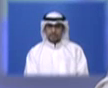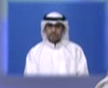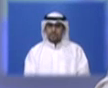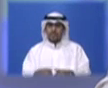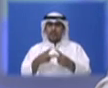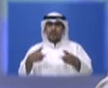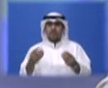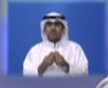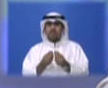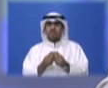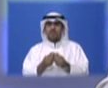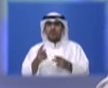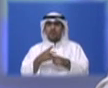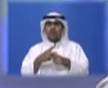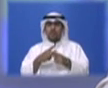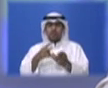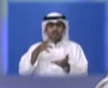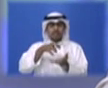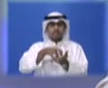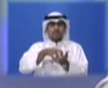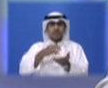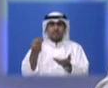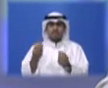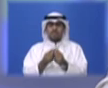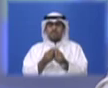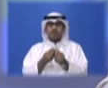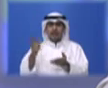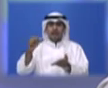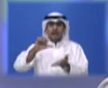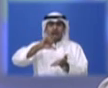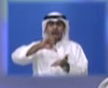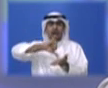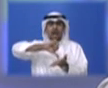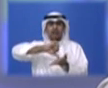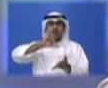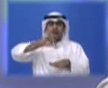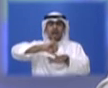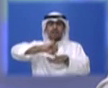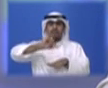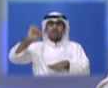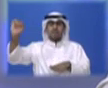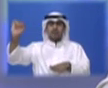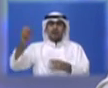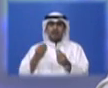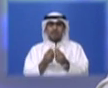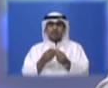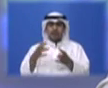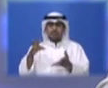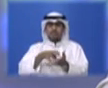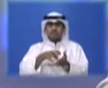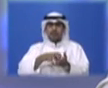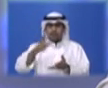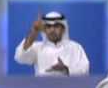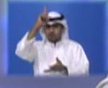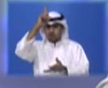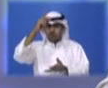أقيمت في بيت الكويت بالعاصمة الأردنية عمان الأمسية الكويتية الأردنية التي حضرها عدد من المسؤولين وأعضاء الجالية والطلبة